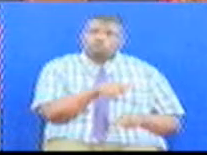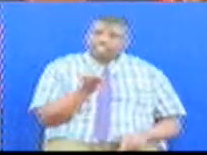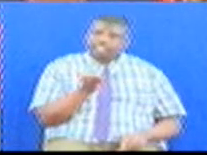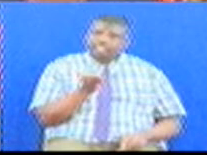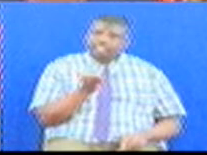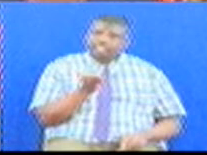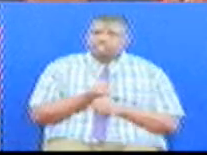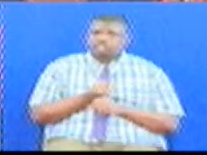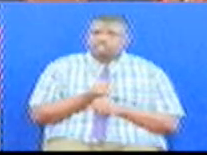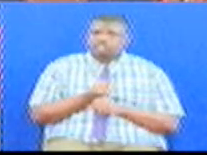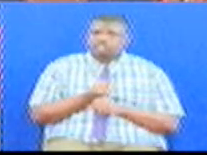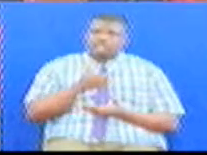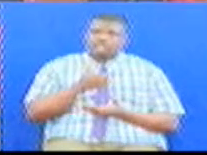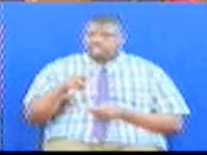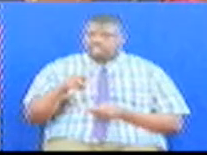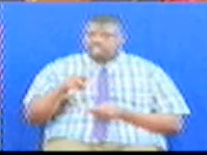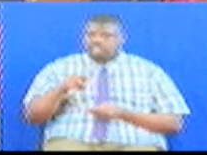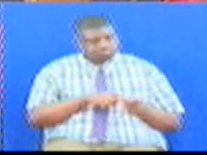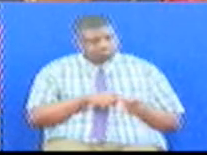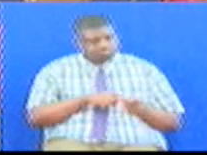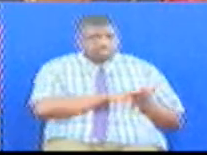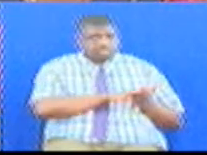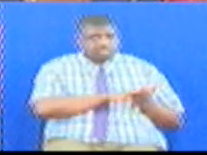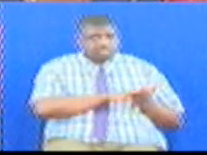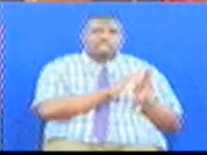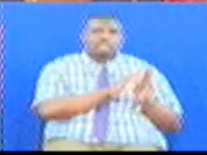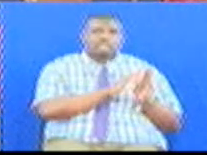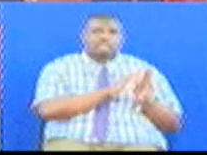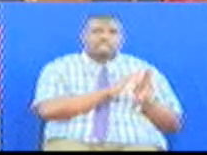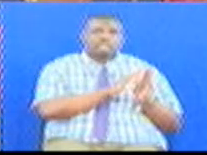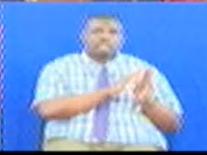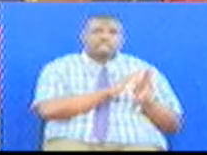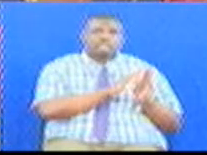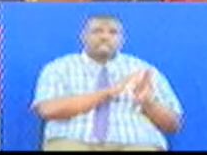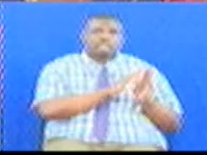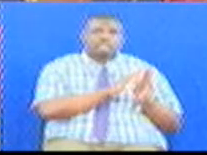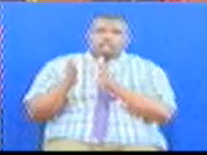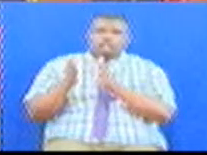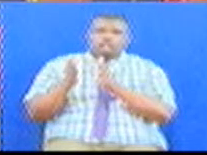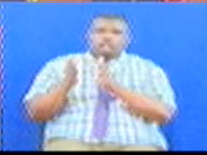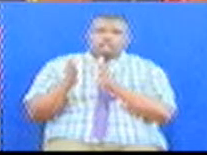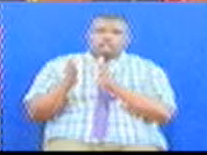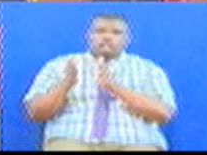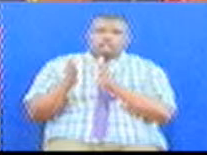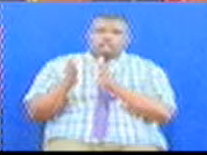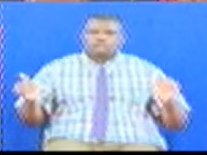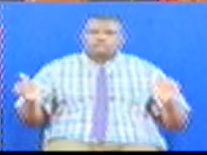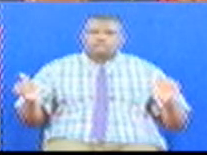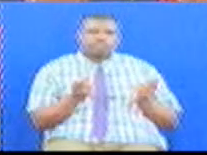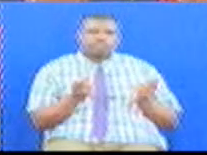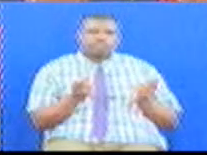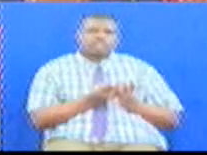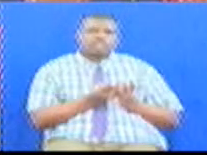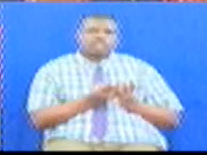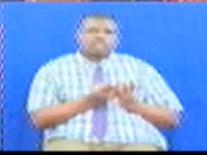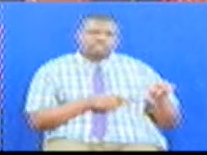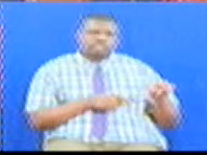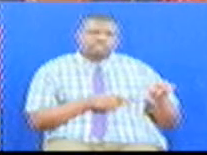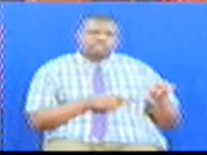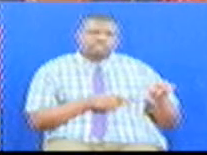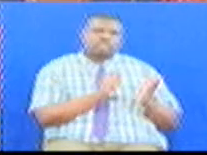ili haki na ile misingi ya katiba kwamba binadamu wote ni sawa na wana usawa mbele ya sheria kufanana na hichi ambacho tutakuwa